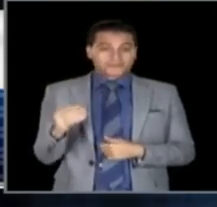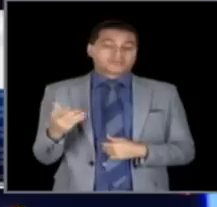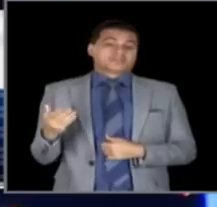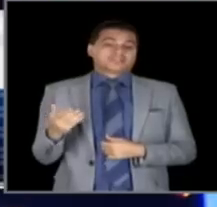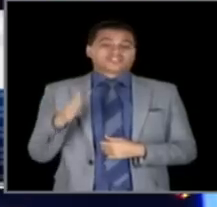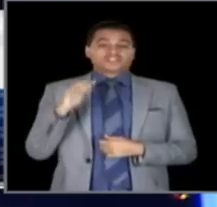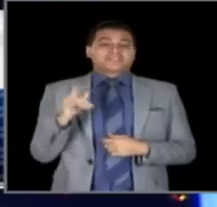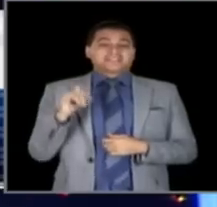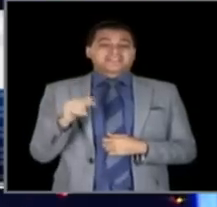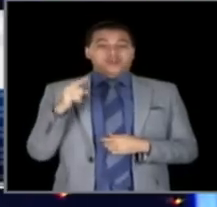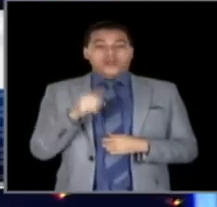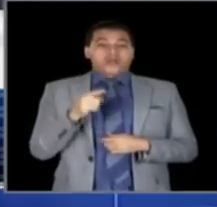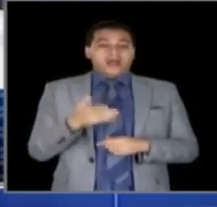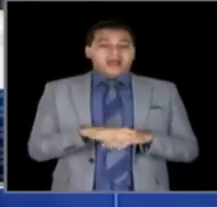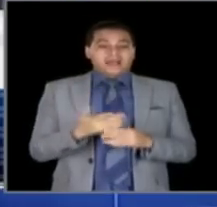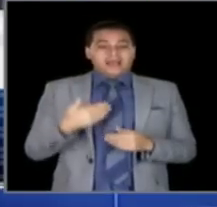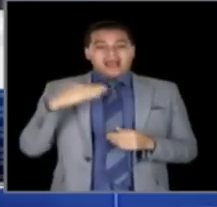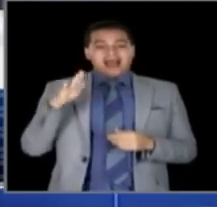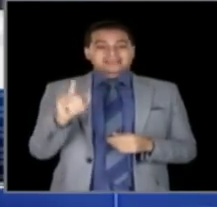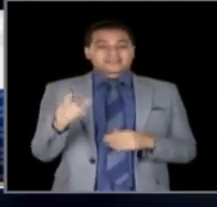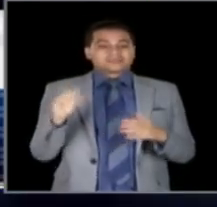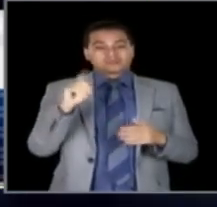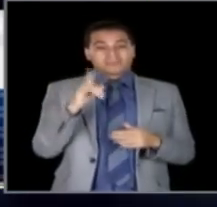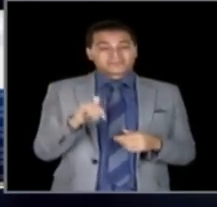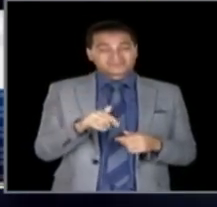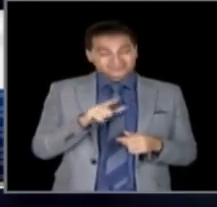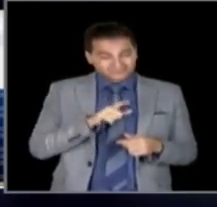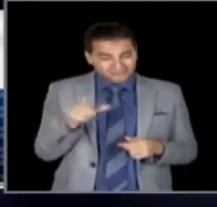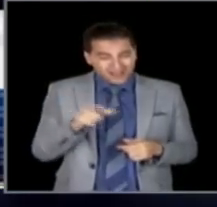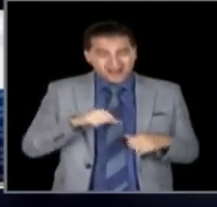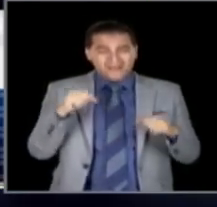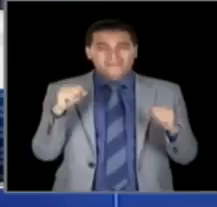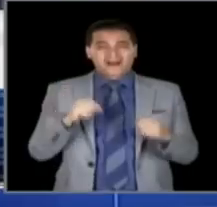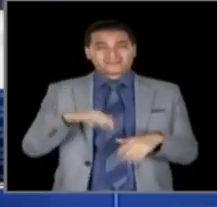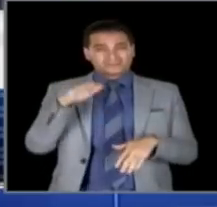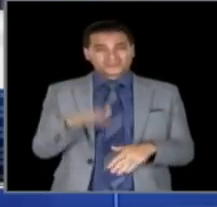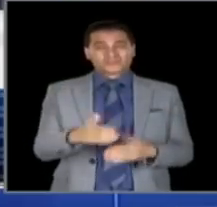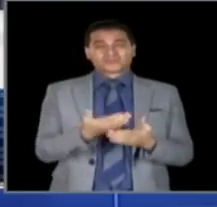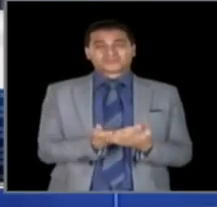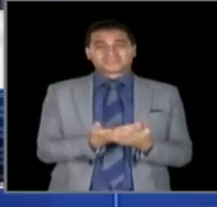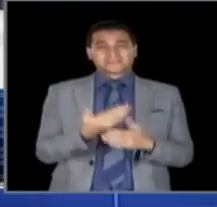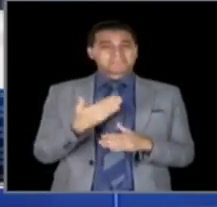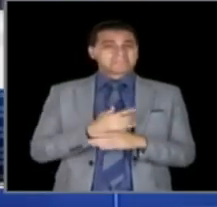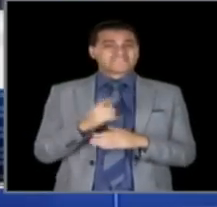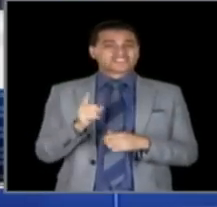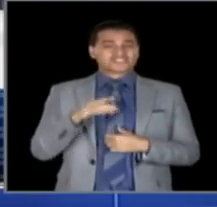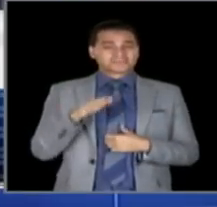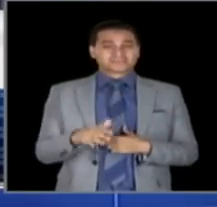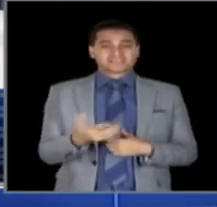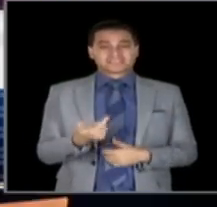يا شيرين بتشاوري على إيه؟ حسن صبري. طبعا حسن صبري باشا. ليه ما دوستيش على